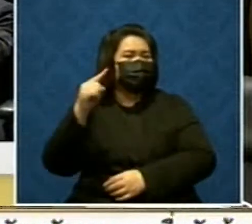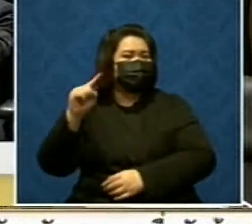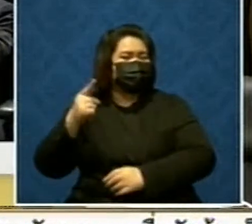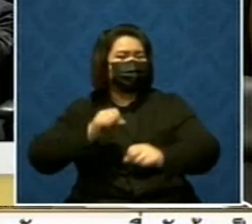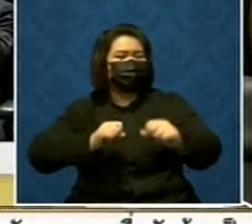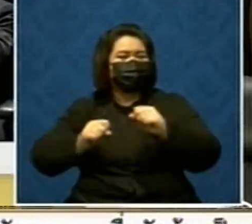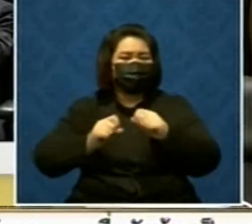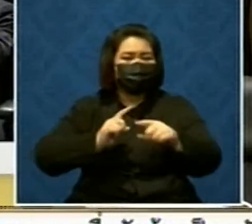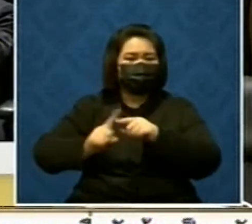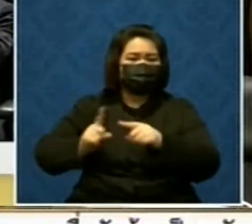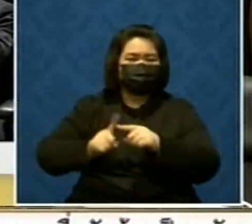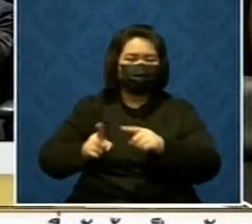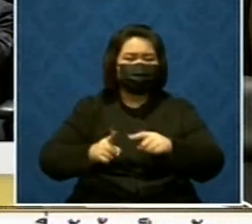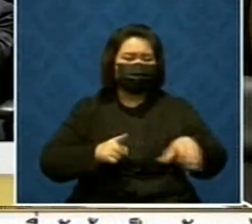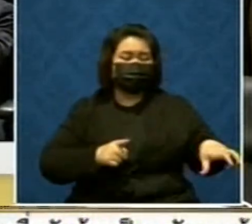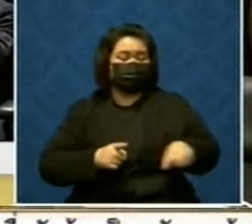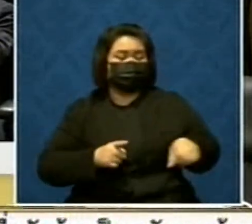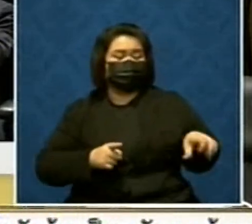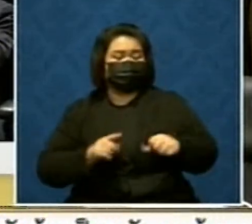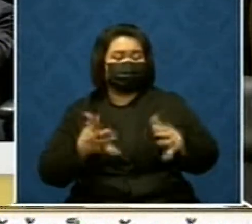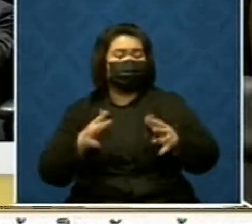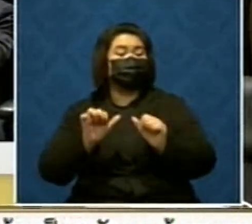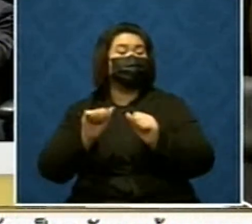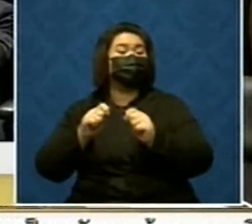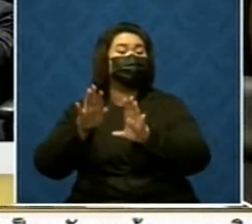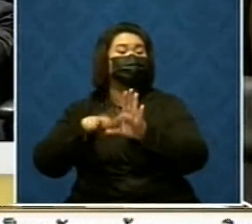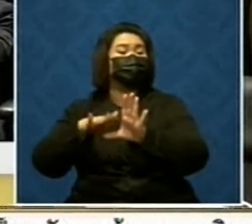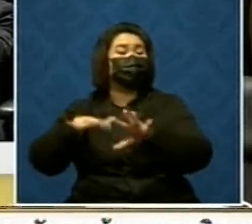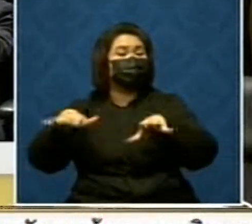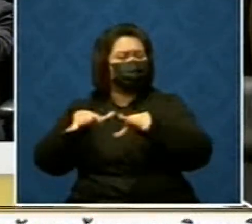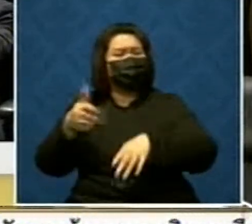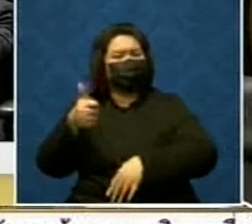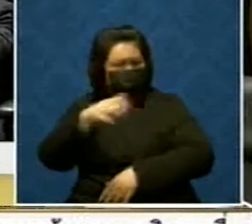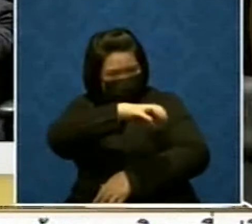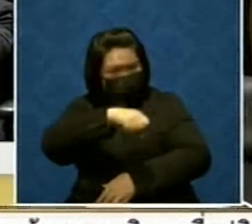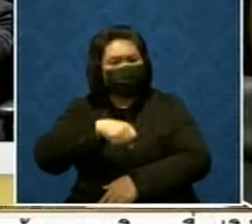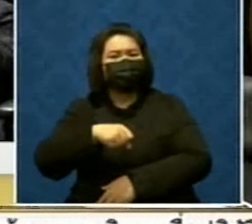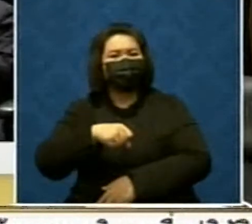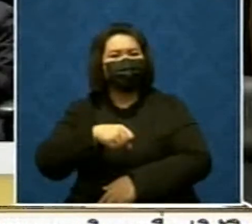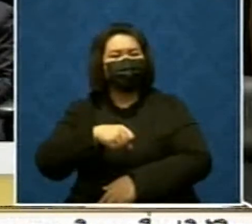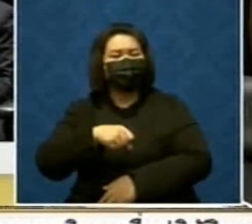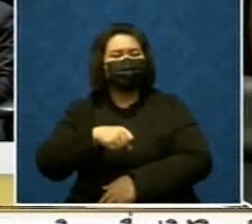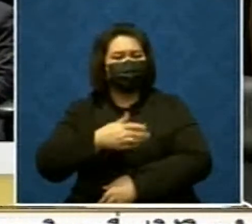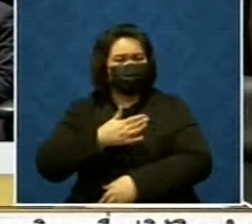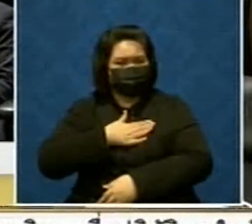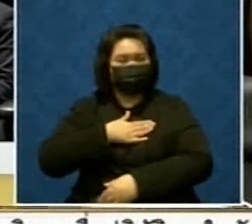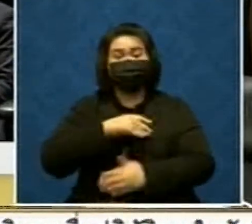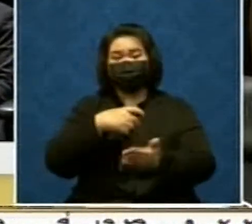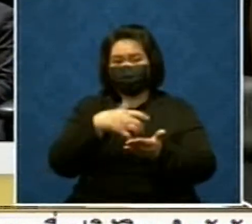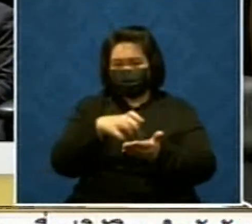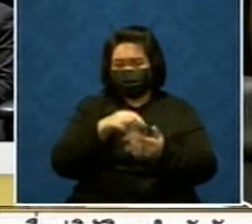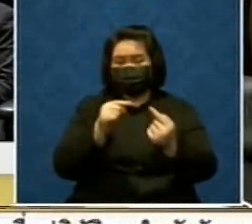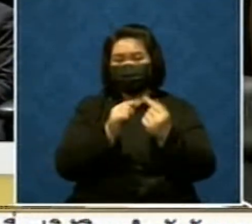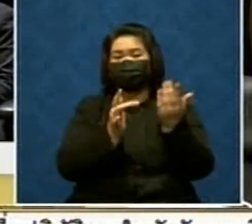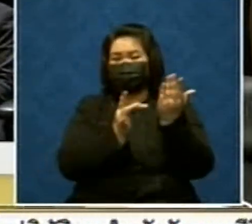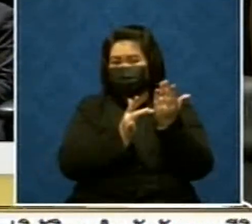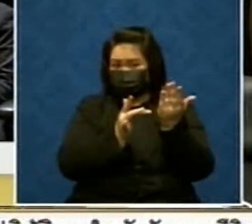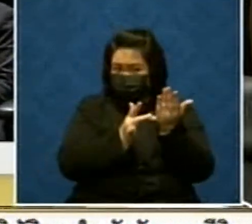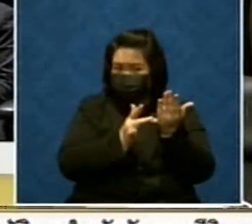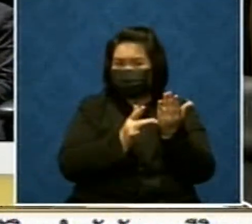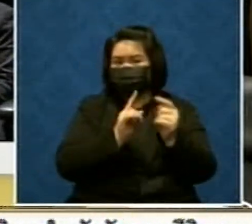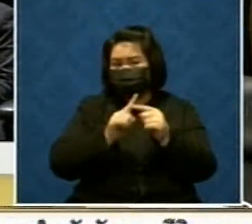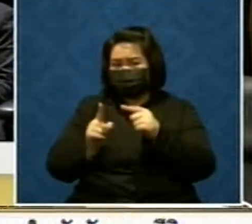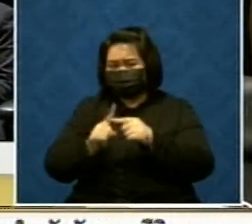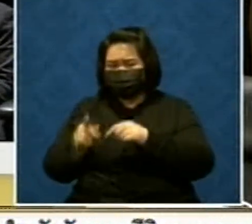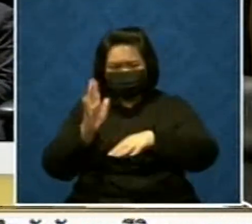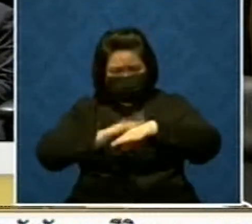แยะซึ่งเขาไม่มีเส้นมีสายสอบแข่งขันกันมาปกติเอามาเลยอย่างที่ผมบอกเรื่องเทคโนโลยีเรื่องอะไรเก่ง